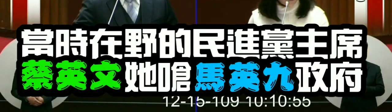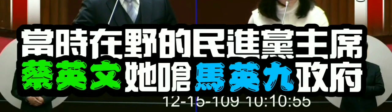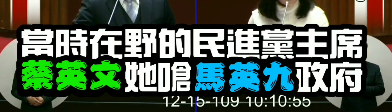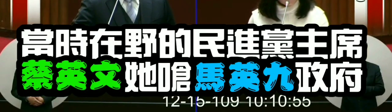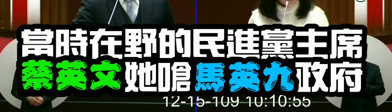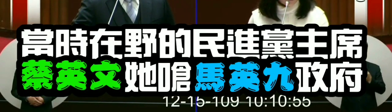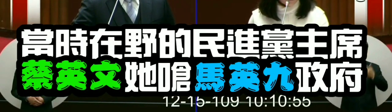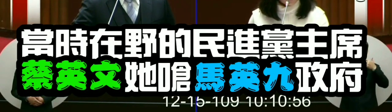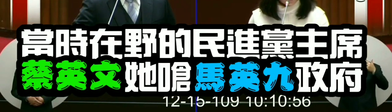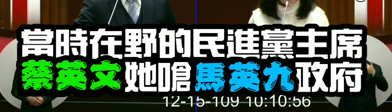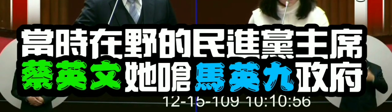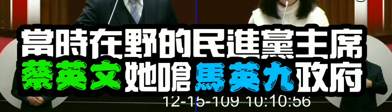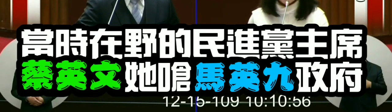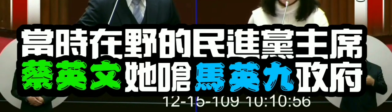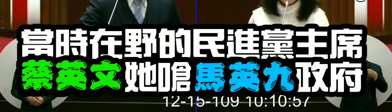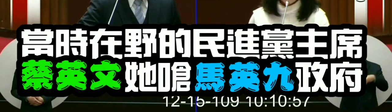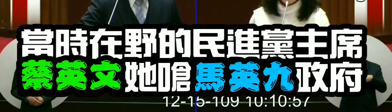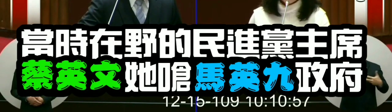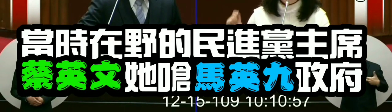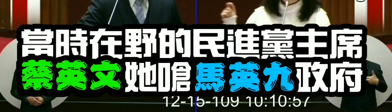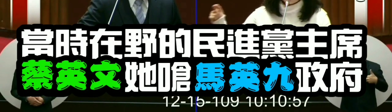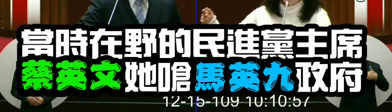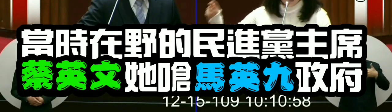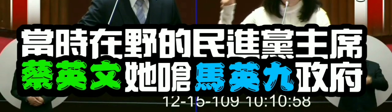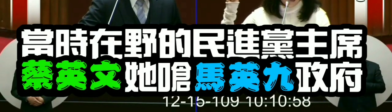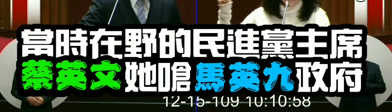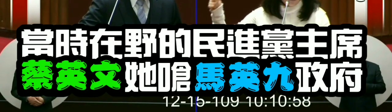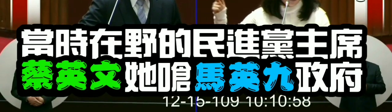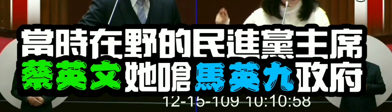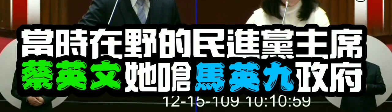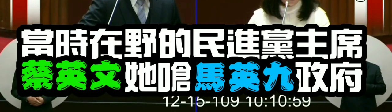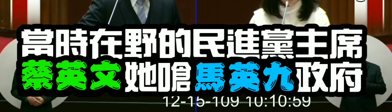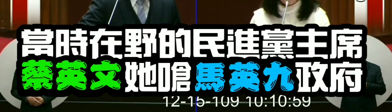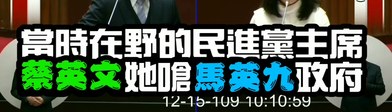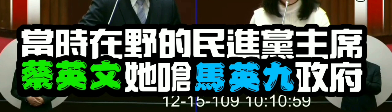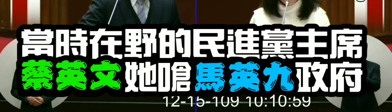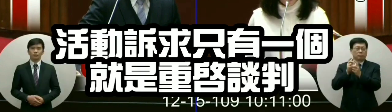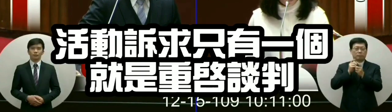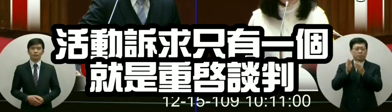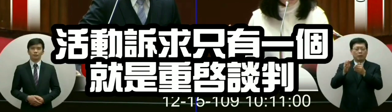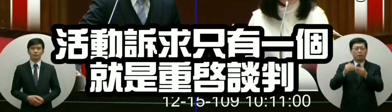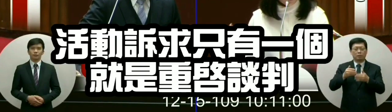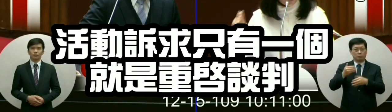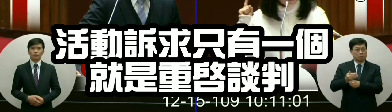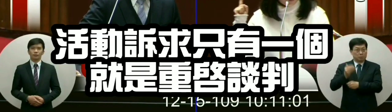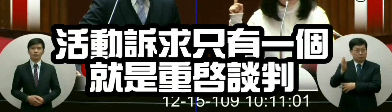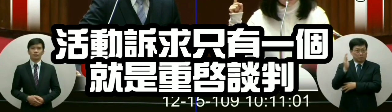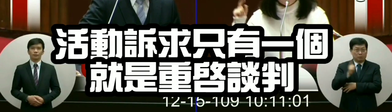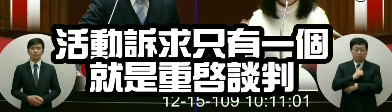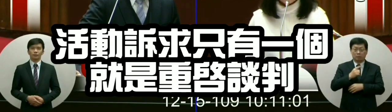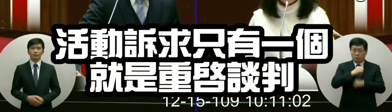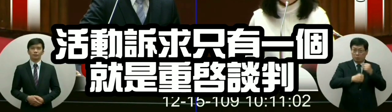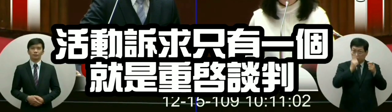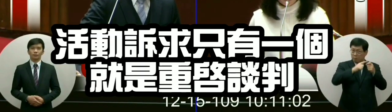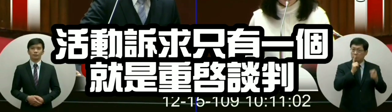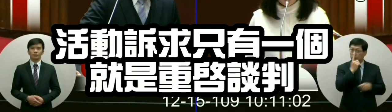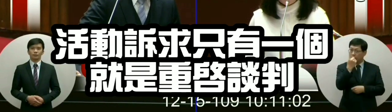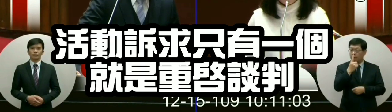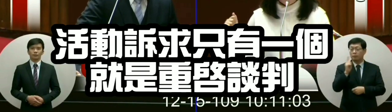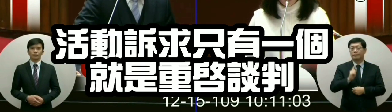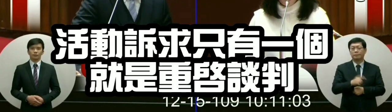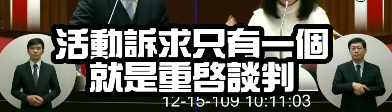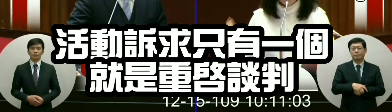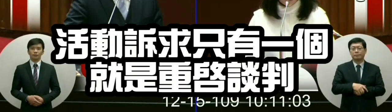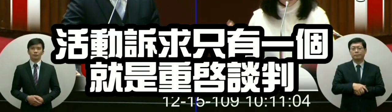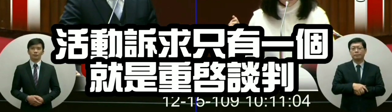当时在野的民进党主席蔡英文，他就呛马英九政府说，活动诉求只有一个，就